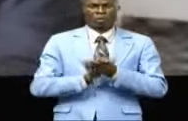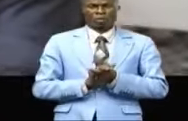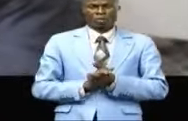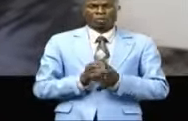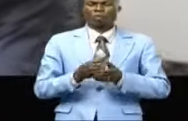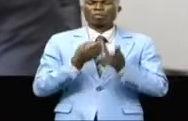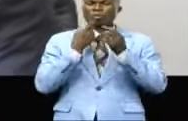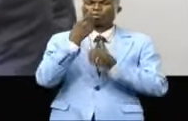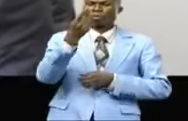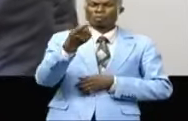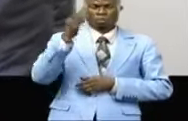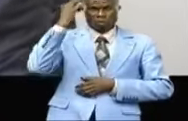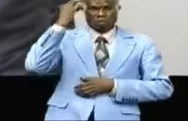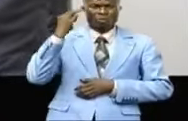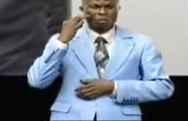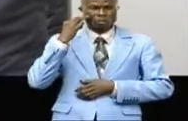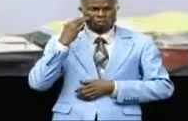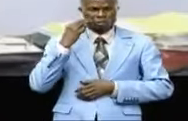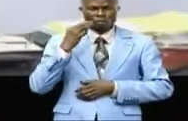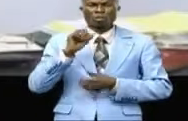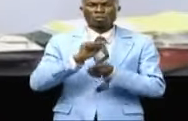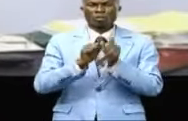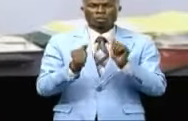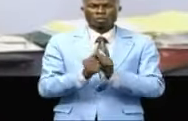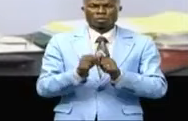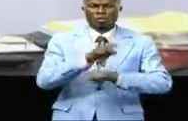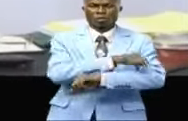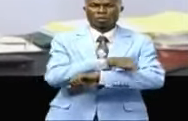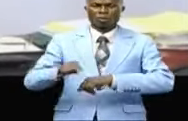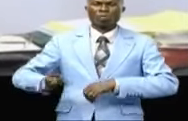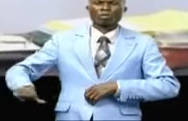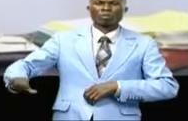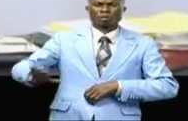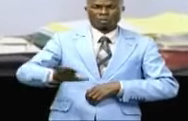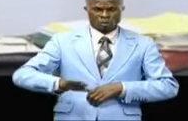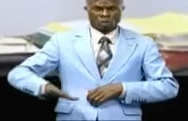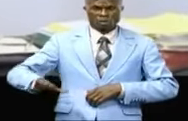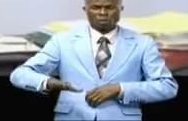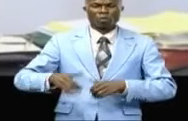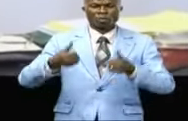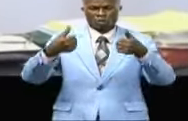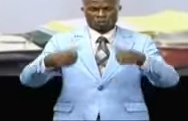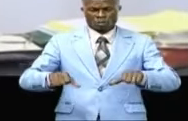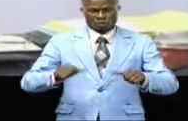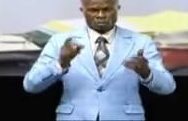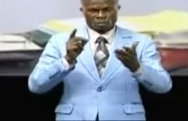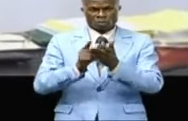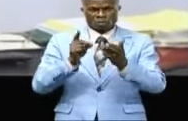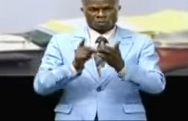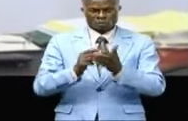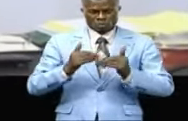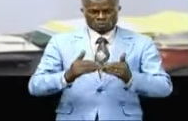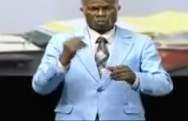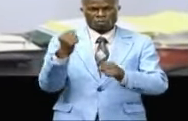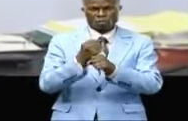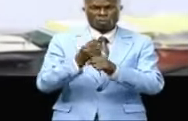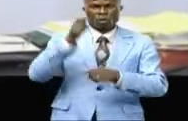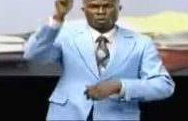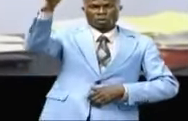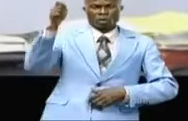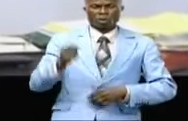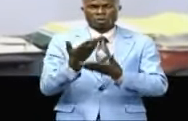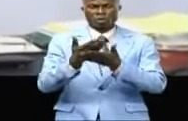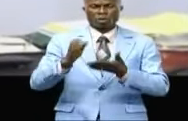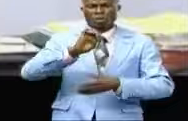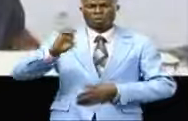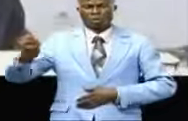a présenté au Conseil l'État et l'administration du territoire, qui reste dominé par la poursuite des opérations militaires dans la